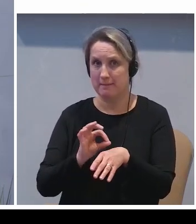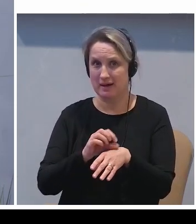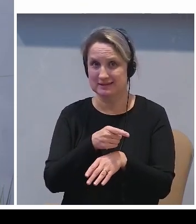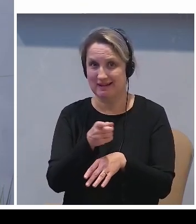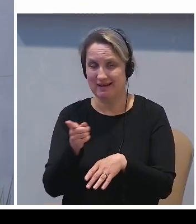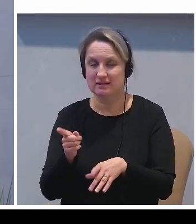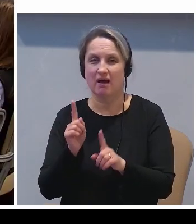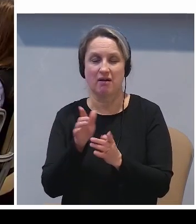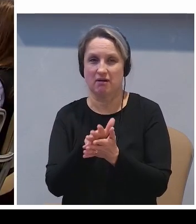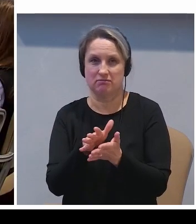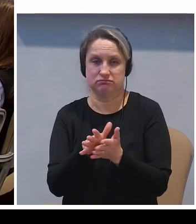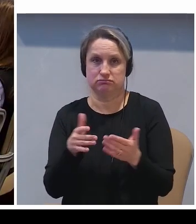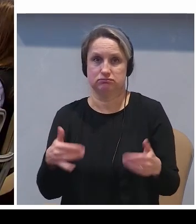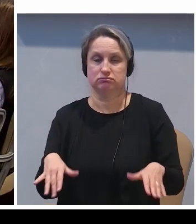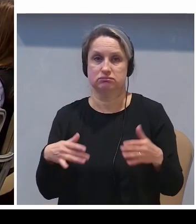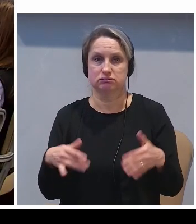väga-väga kulukas.